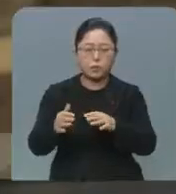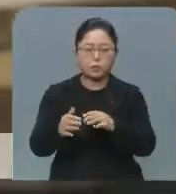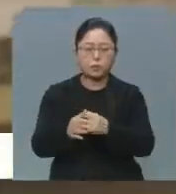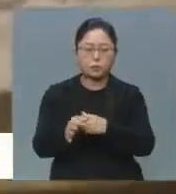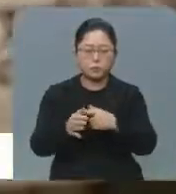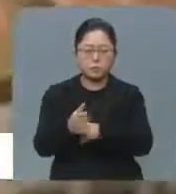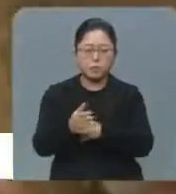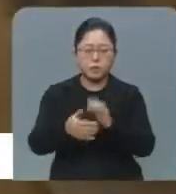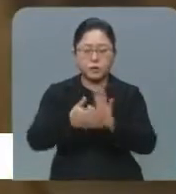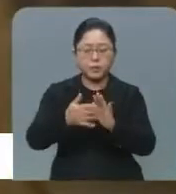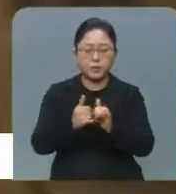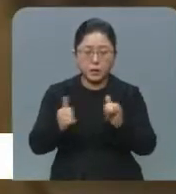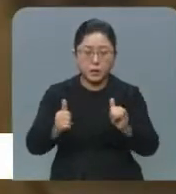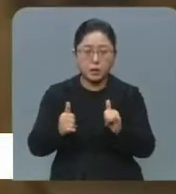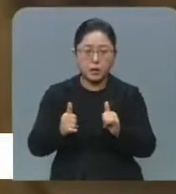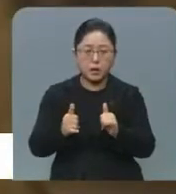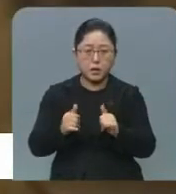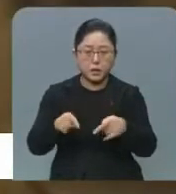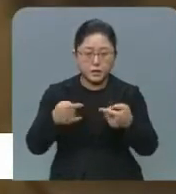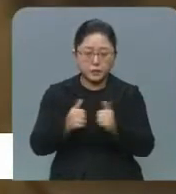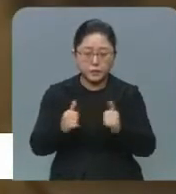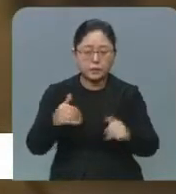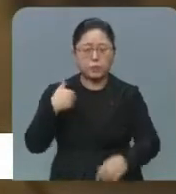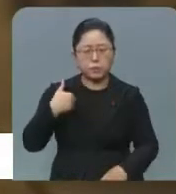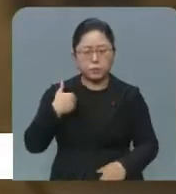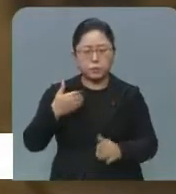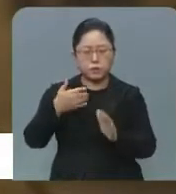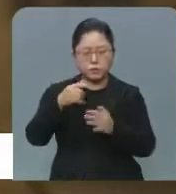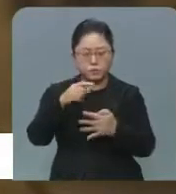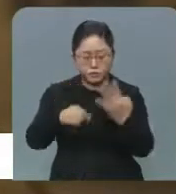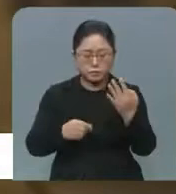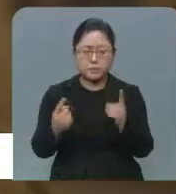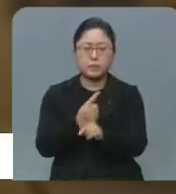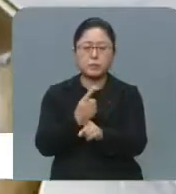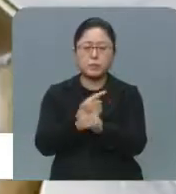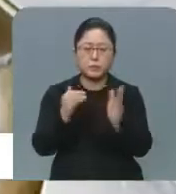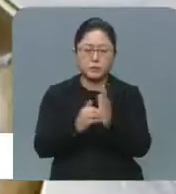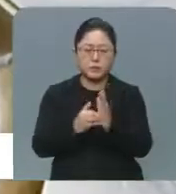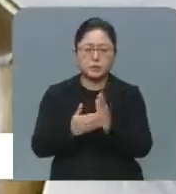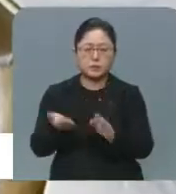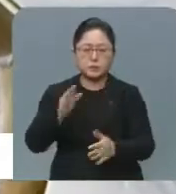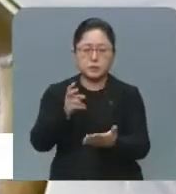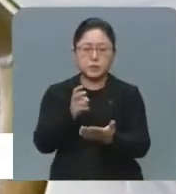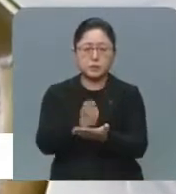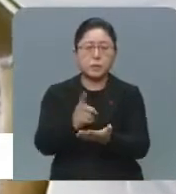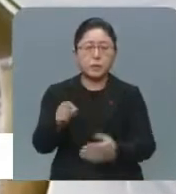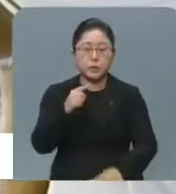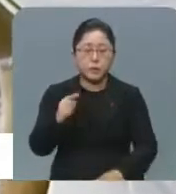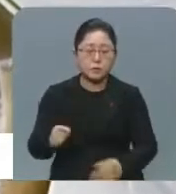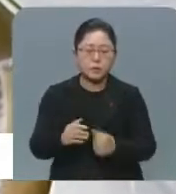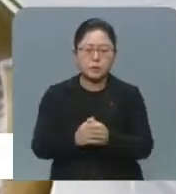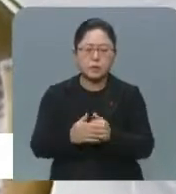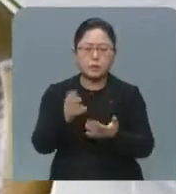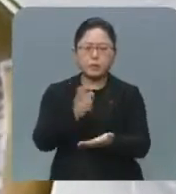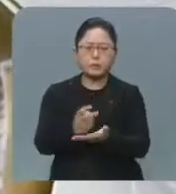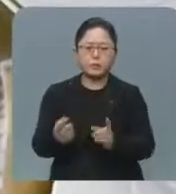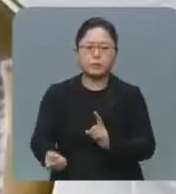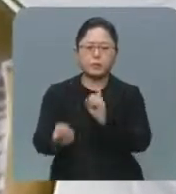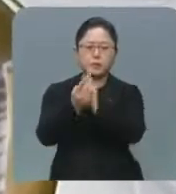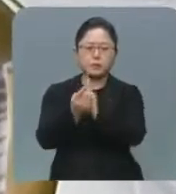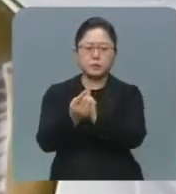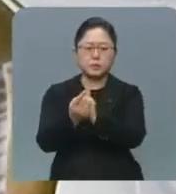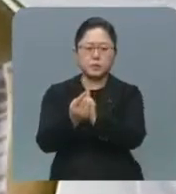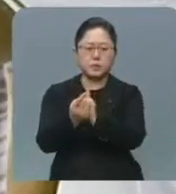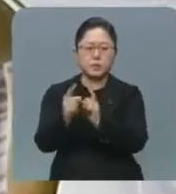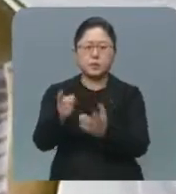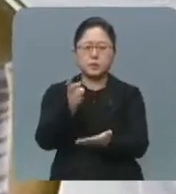최근 경매사가 응찰자를 알 수 없도록 경매 절차를 개선했습니다. 그러나 도매시장 법인들은 법적 대응으로 맞서며